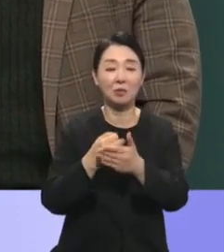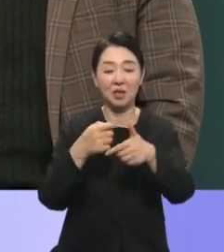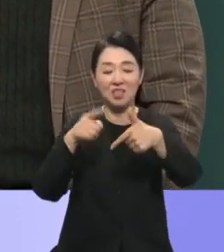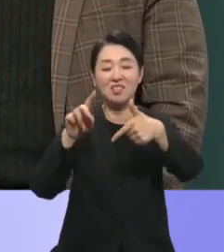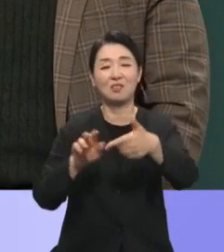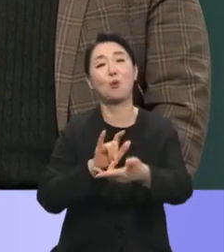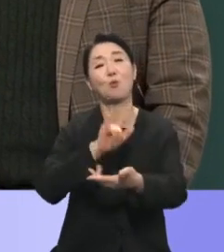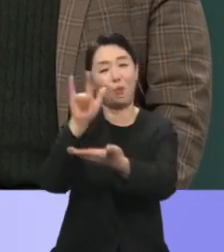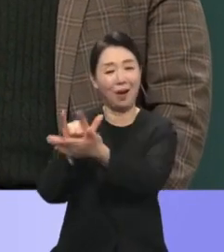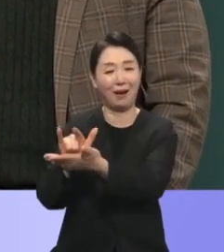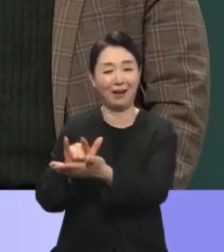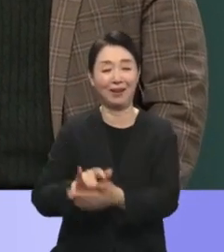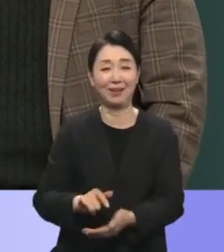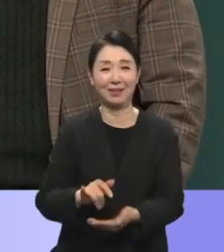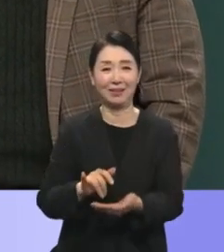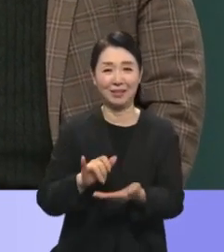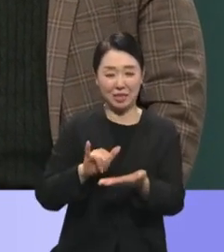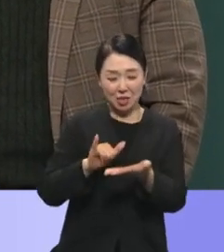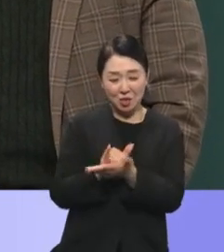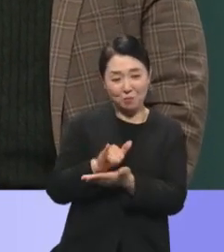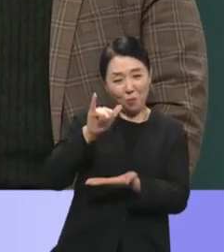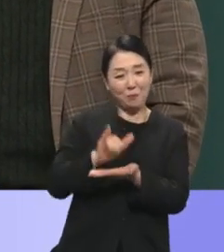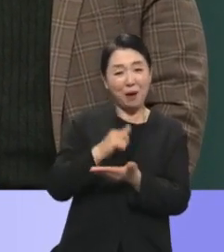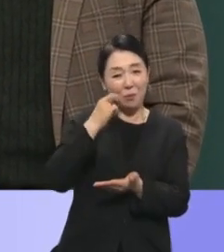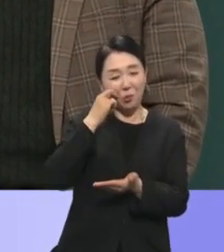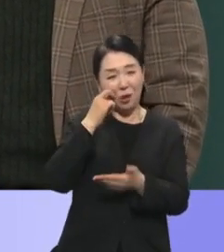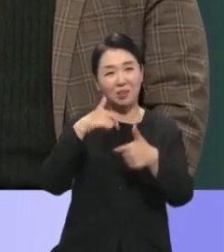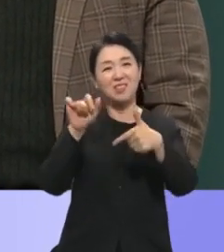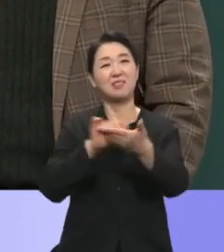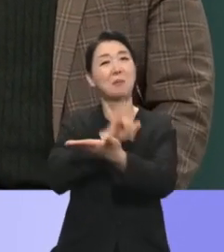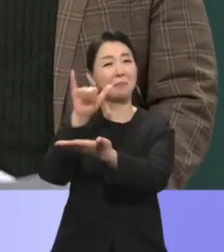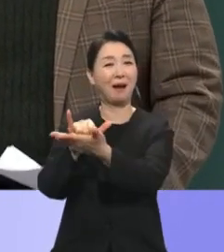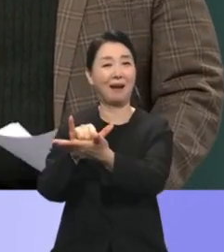아 김포에 못 내리고 인천까지 가야 됩니까